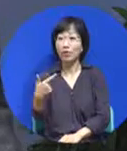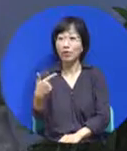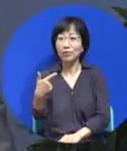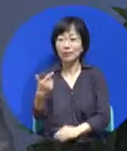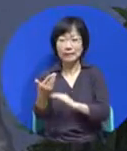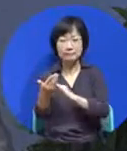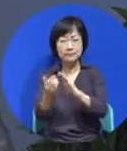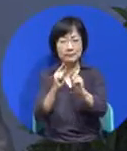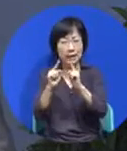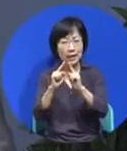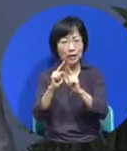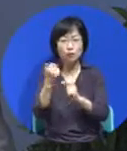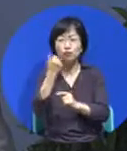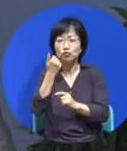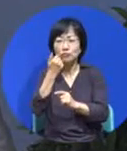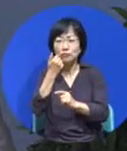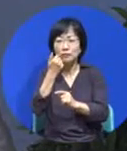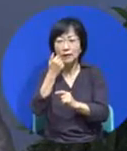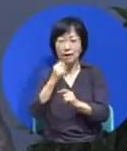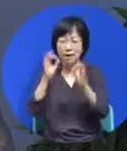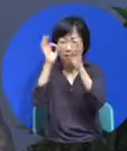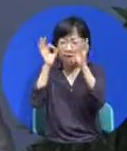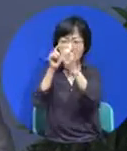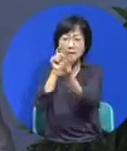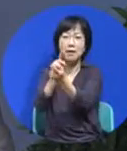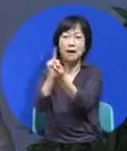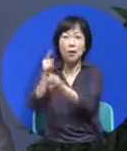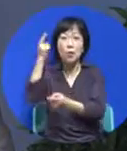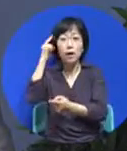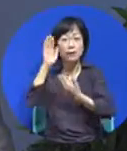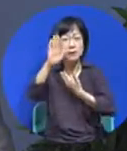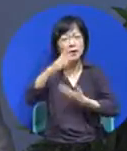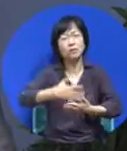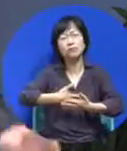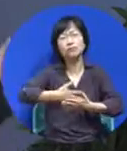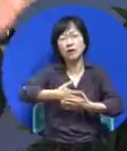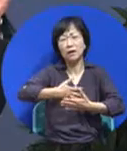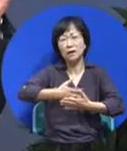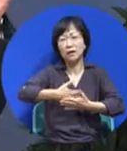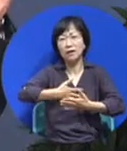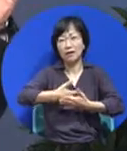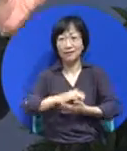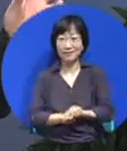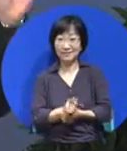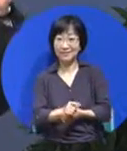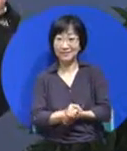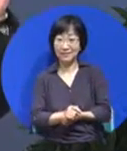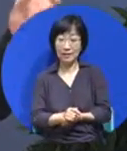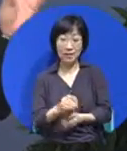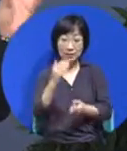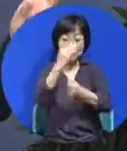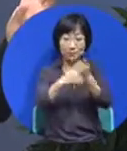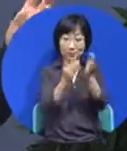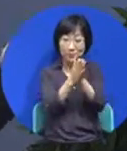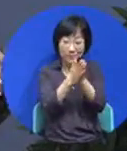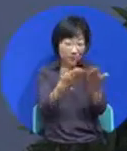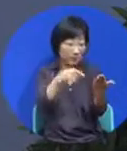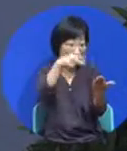they're anxious. 여러분 성경을 자세히 보세요. But look carefully in the Bible. 노예로 간